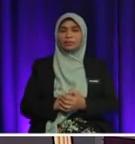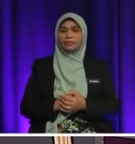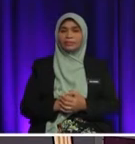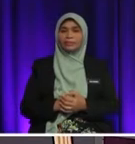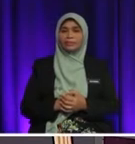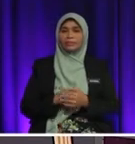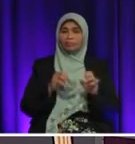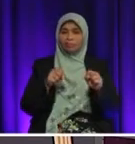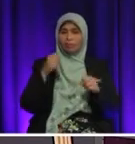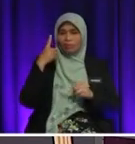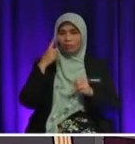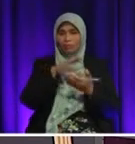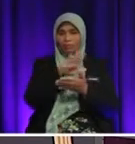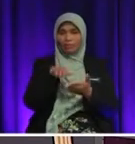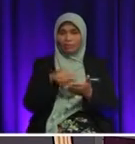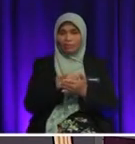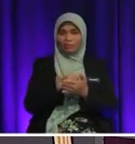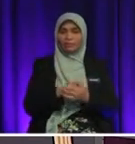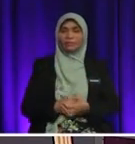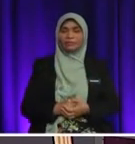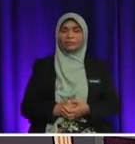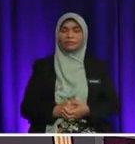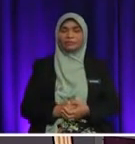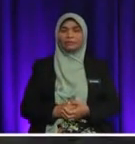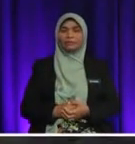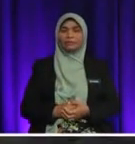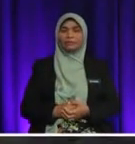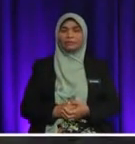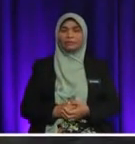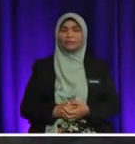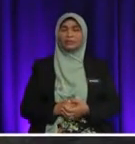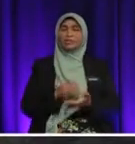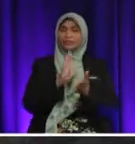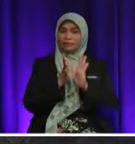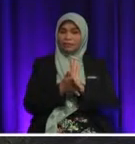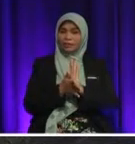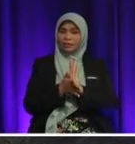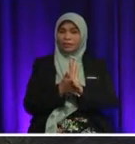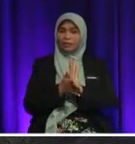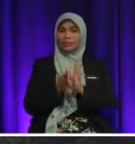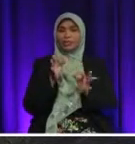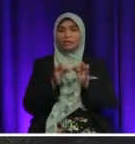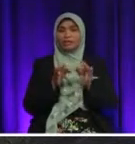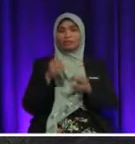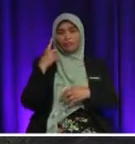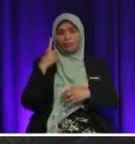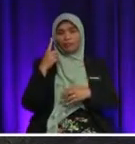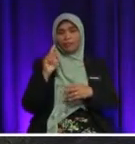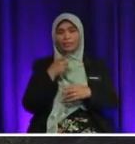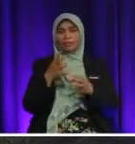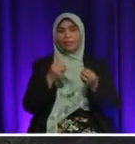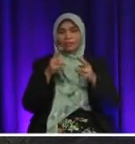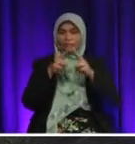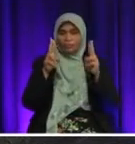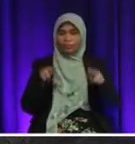Okey, boleh faham semua? Faham cikgu. Okey, Abang Fizi faham? Faham cikgu. Okey, jadi faham, kita nak uji. Baik cikgu, silakan cikgu. Kita tutup